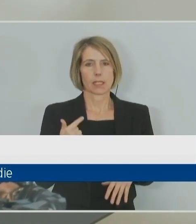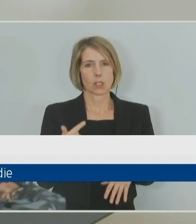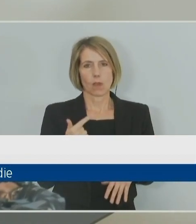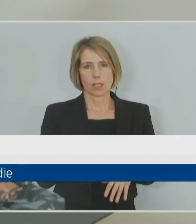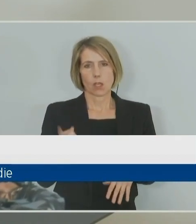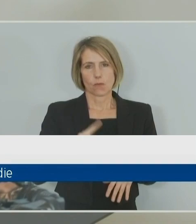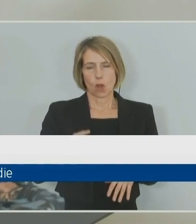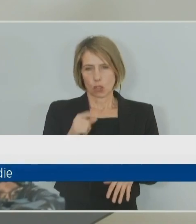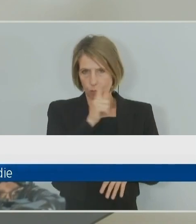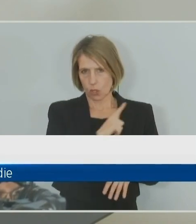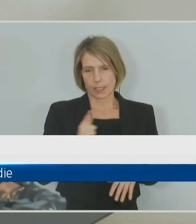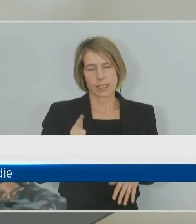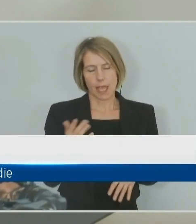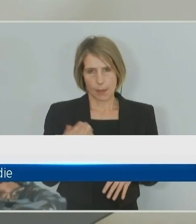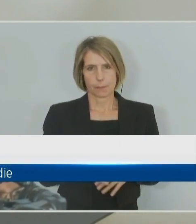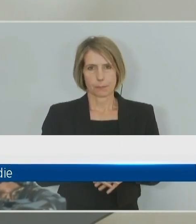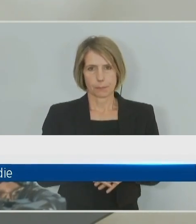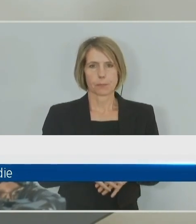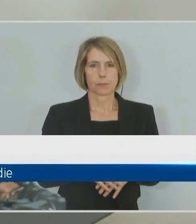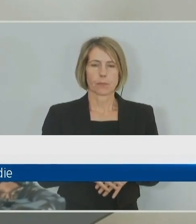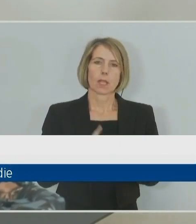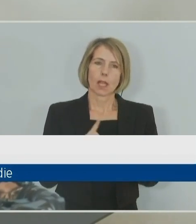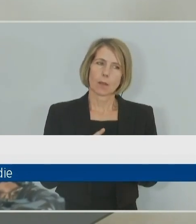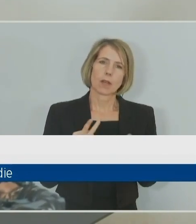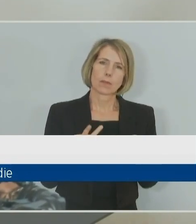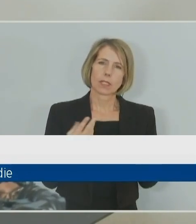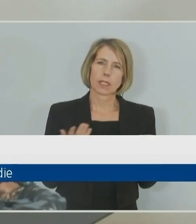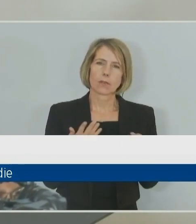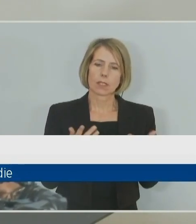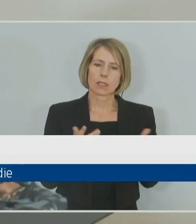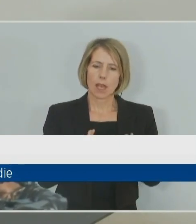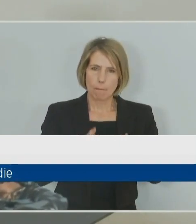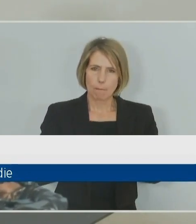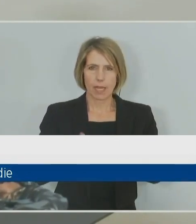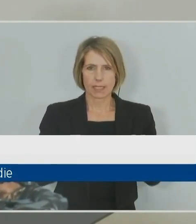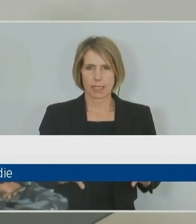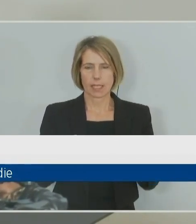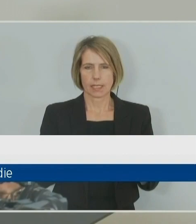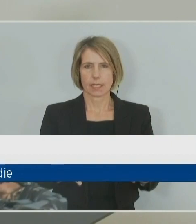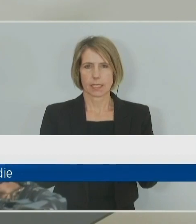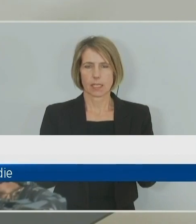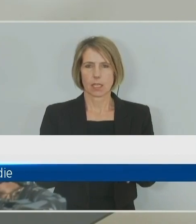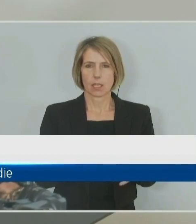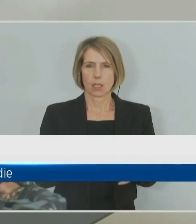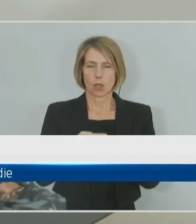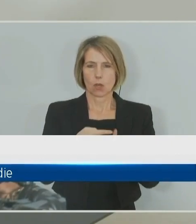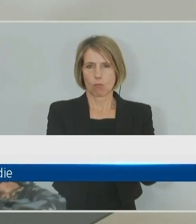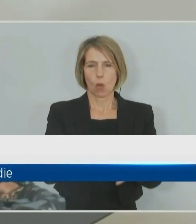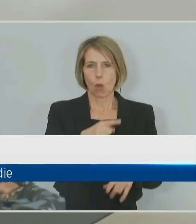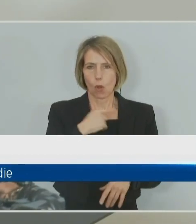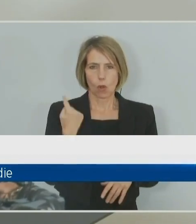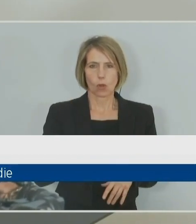kemi pasur edhe ambasadorin Bocan Harçenko që ka ardhur në prikalimin kufitar midis Kosovës dhe Serbisë për të